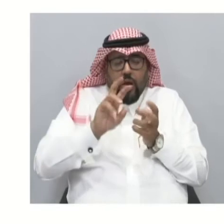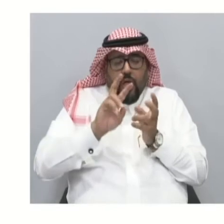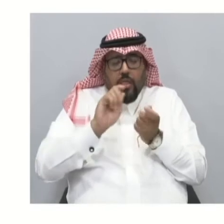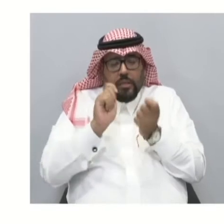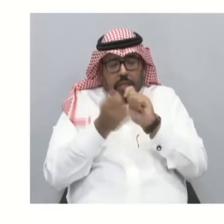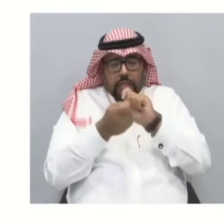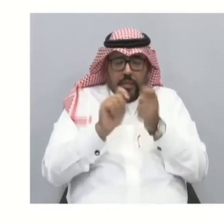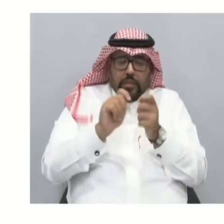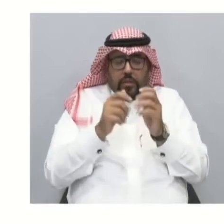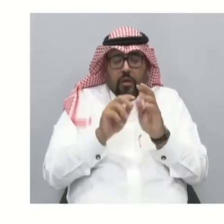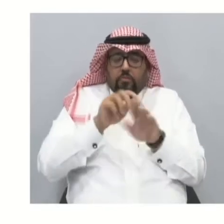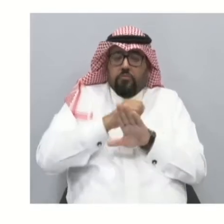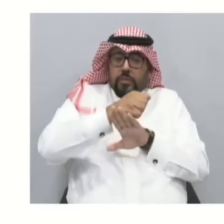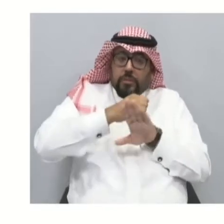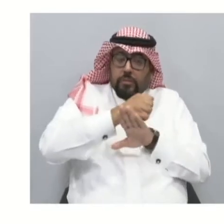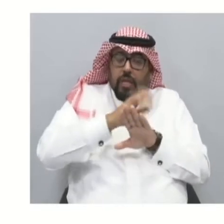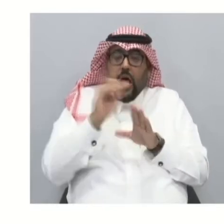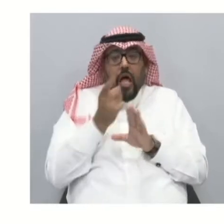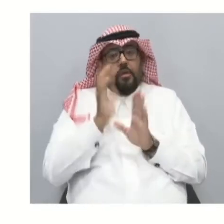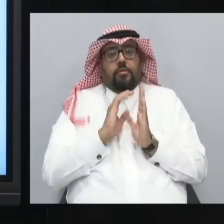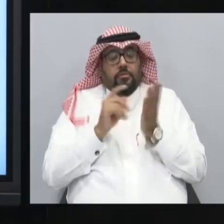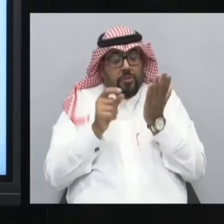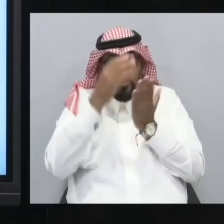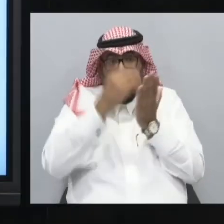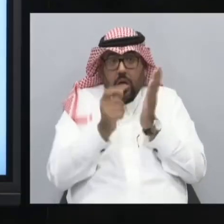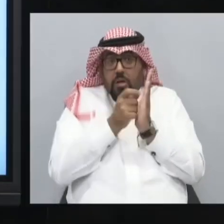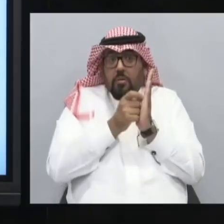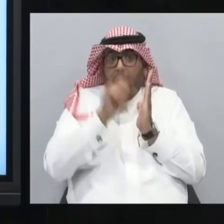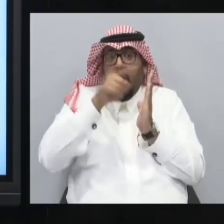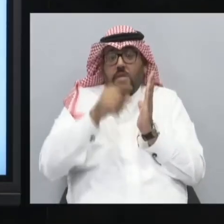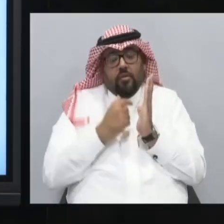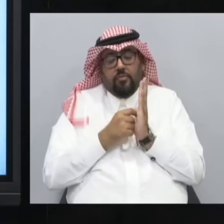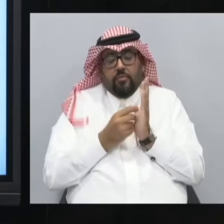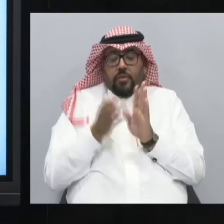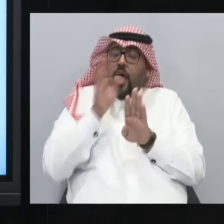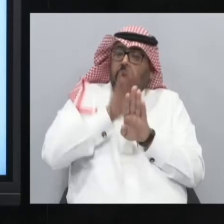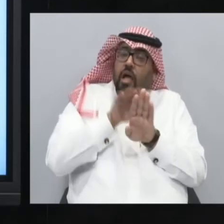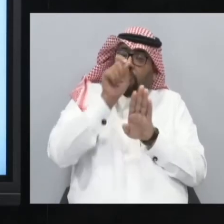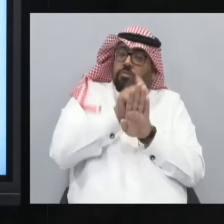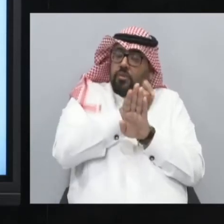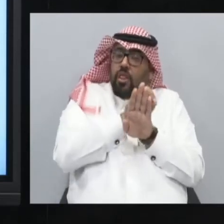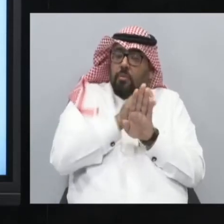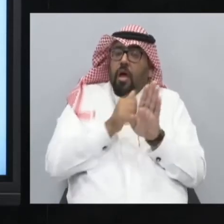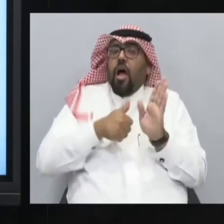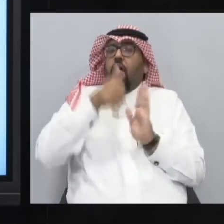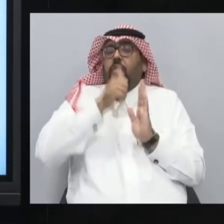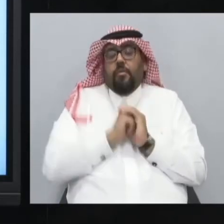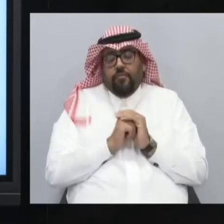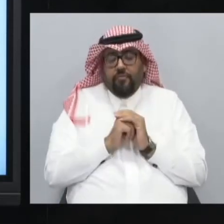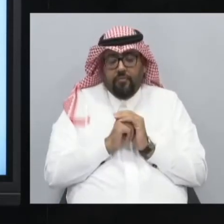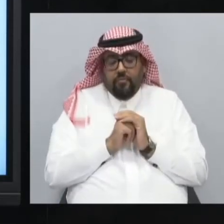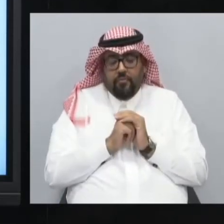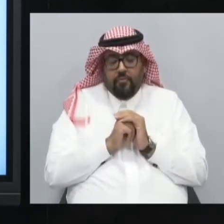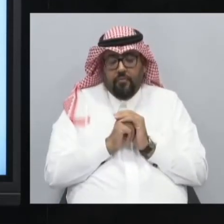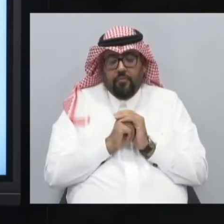التعديل أثناء القراءة. إذن أنا أكتب السؤال على الهامش لأنه قد يتغير هذا السؤال، أو أيضا أفكر أكثر في مضمون الفكرة أثناء